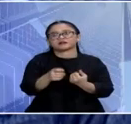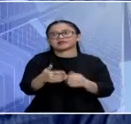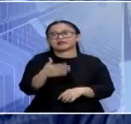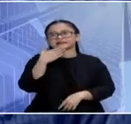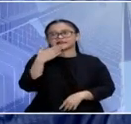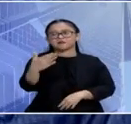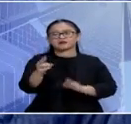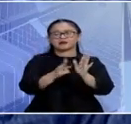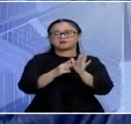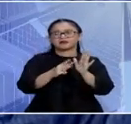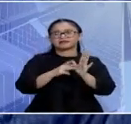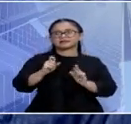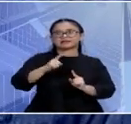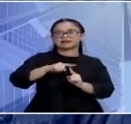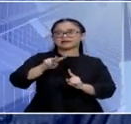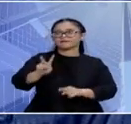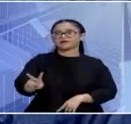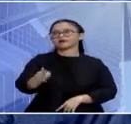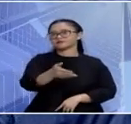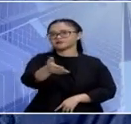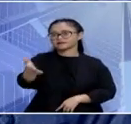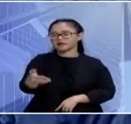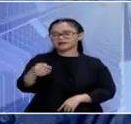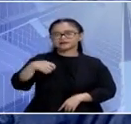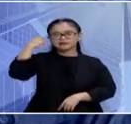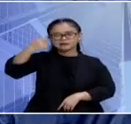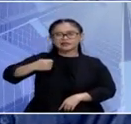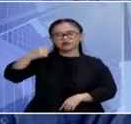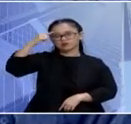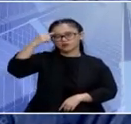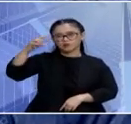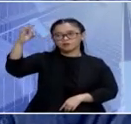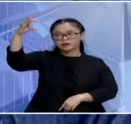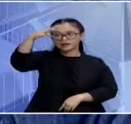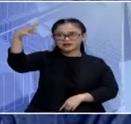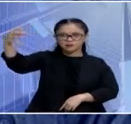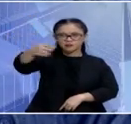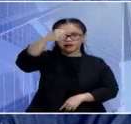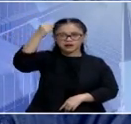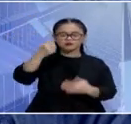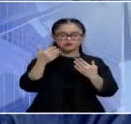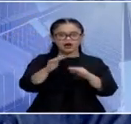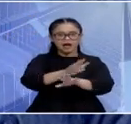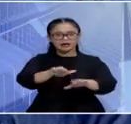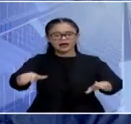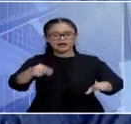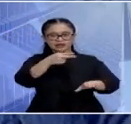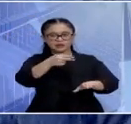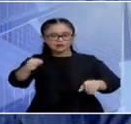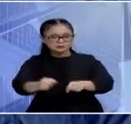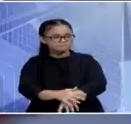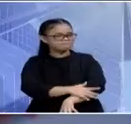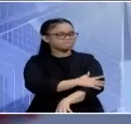buat MNC TV dengan sinetron Kurai Bintang, semoga menginspirasi anak Indonesia menjadi